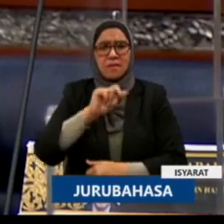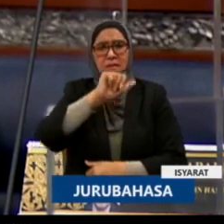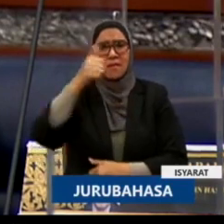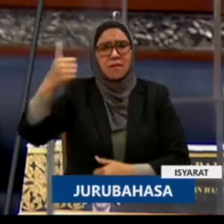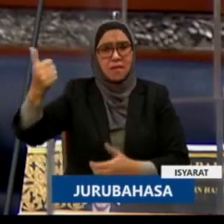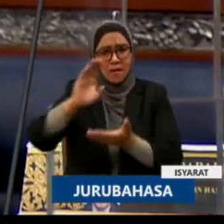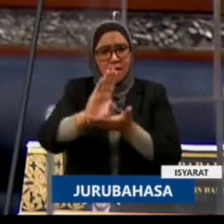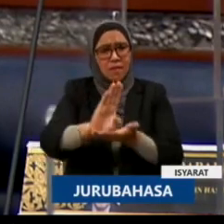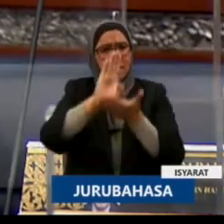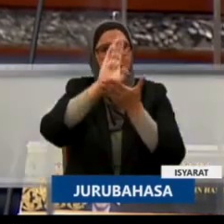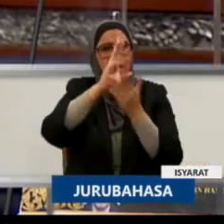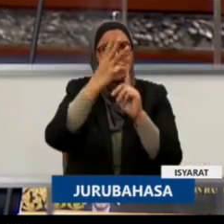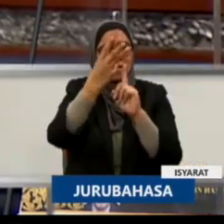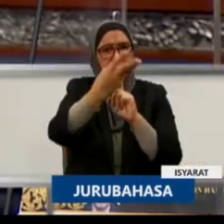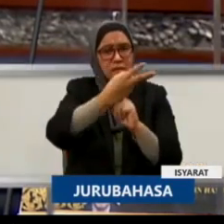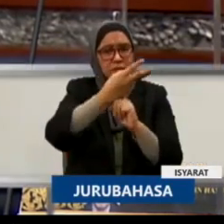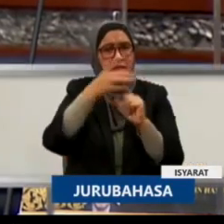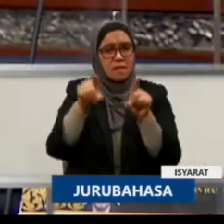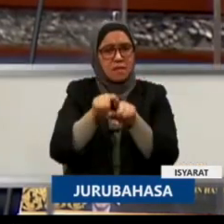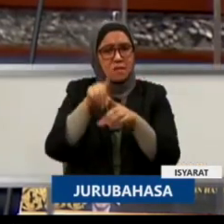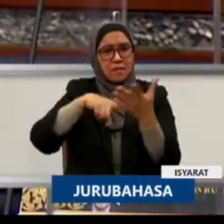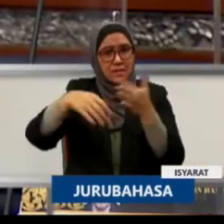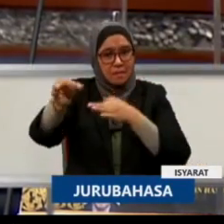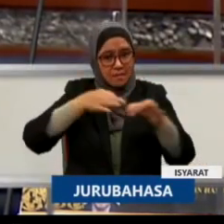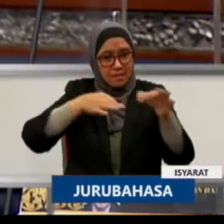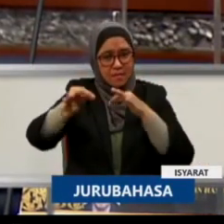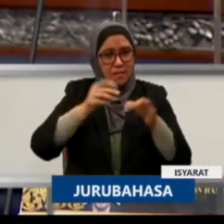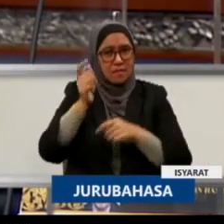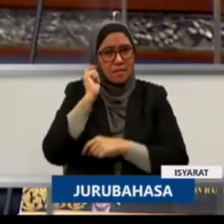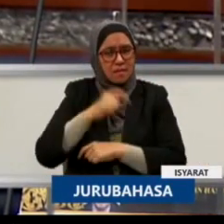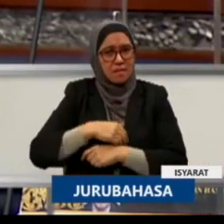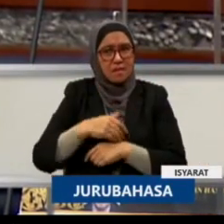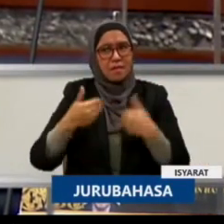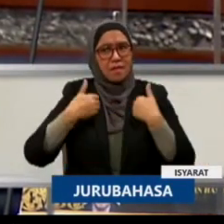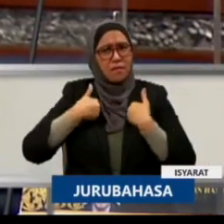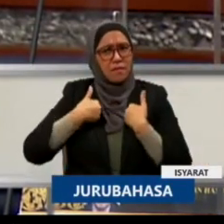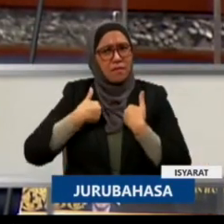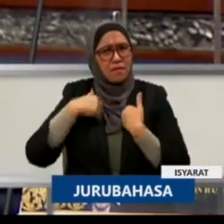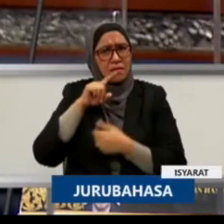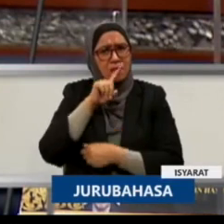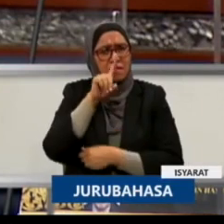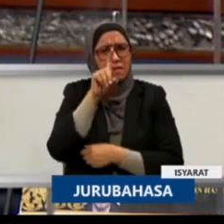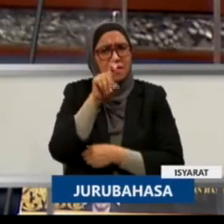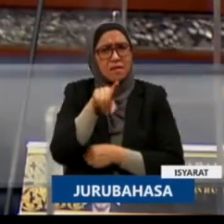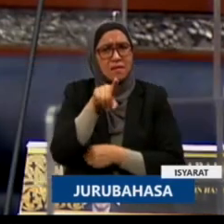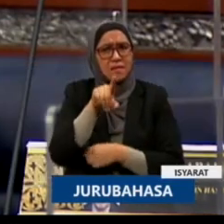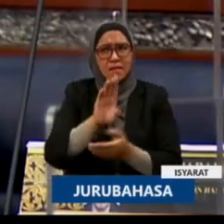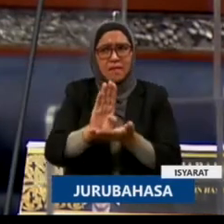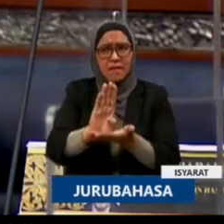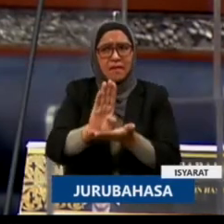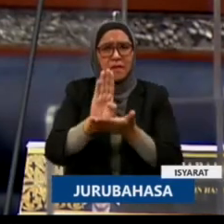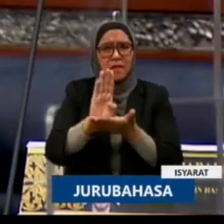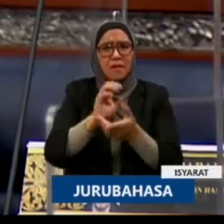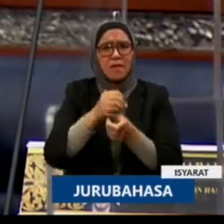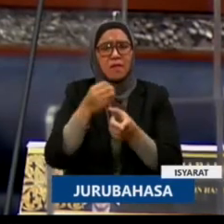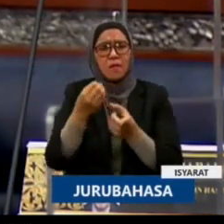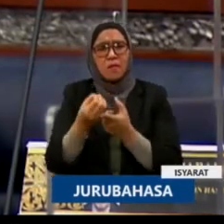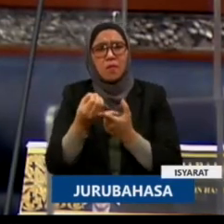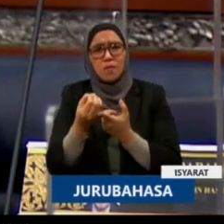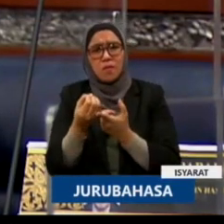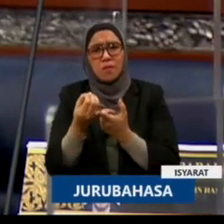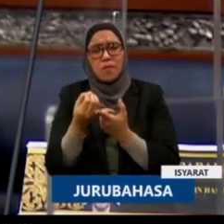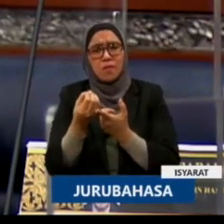yang telah dijelaskan tadi ada kah Hai bantuan ataupun am